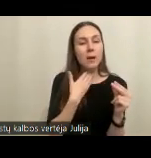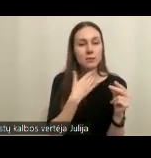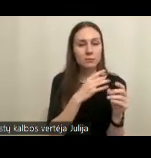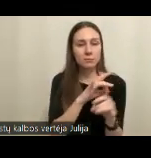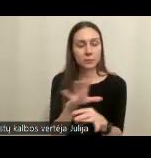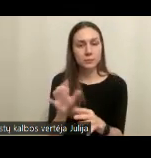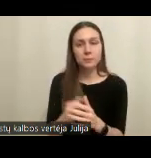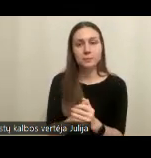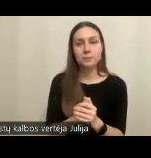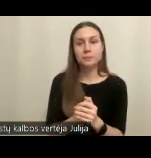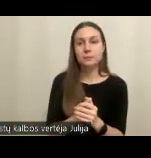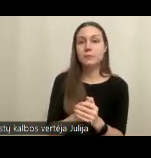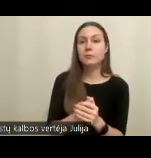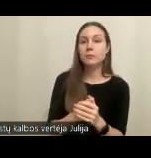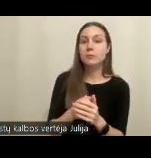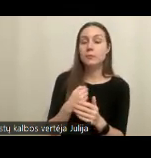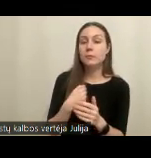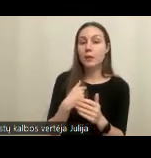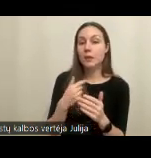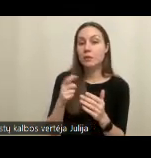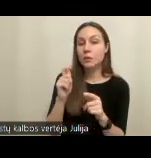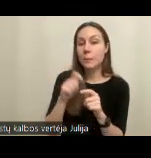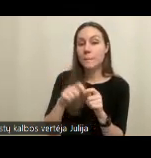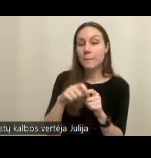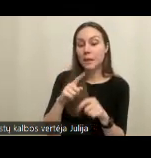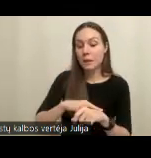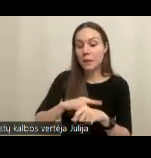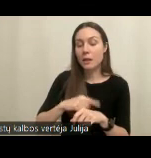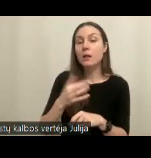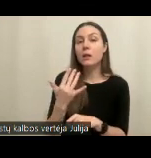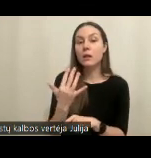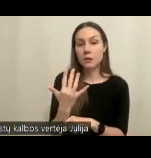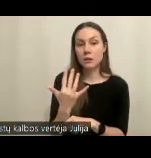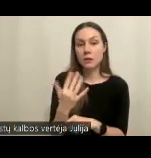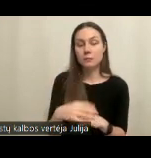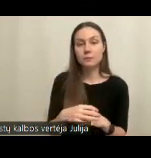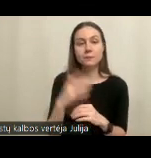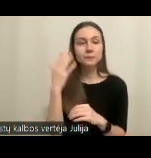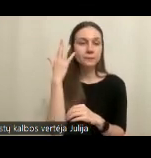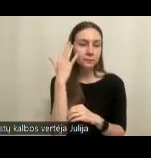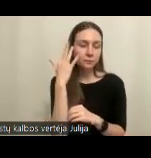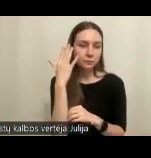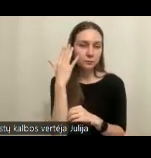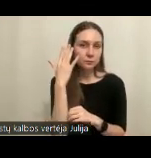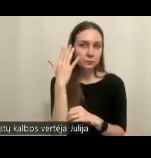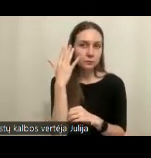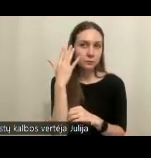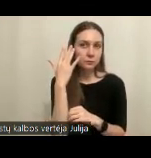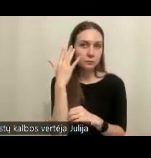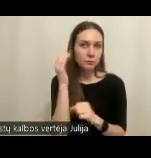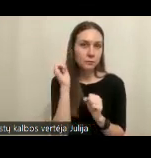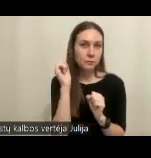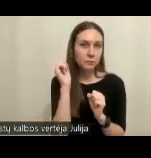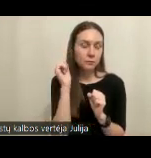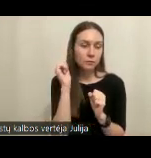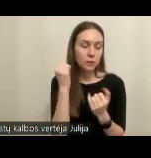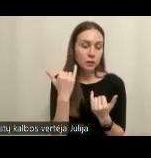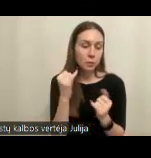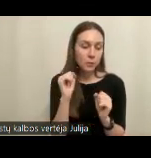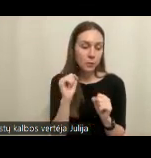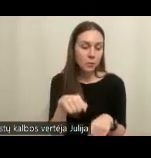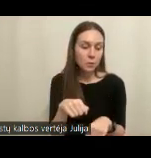Aš tiesiog tikrinu, kiek dabar laiko. Manau, kad galėtume dabar